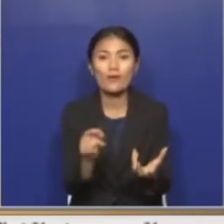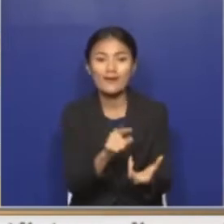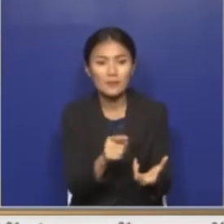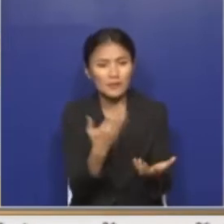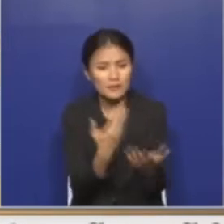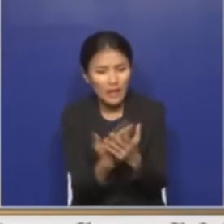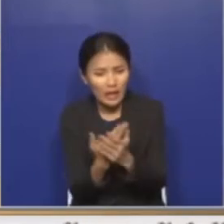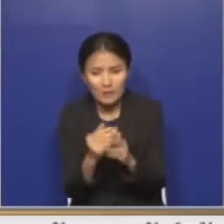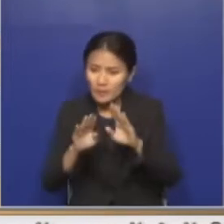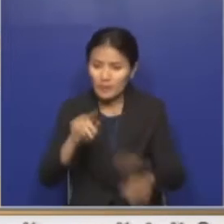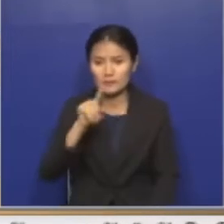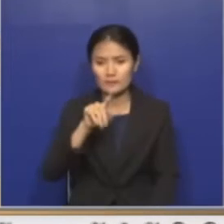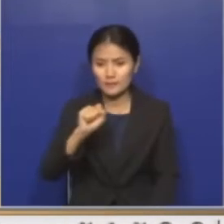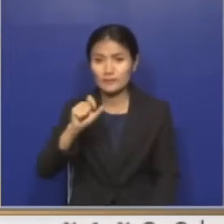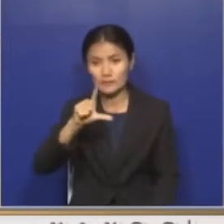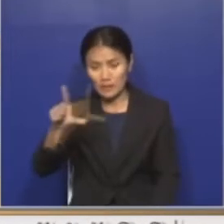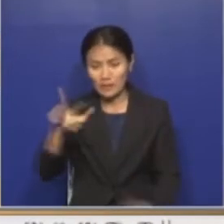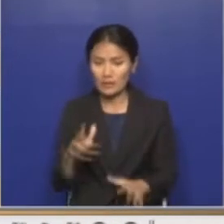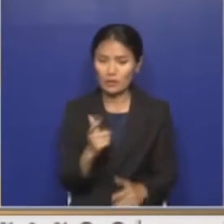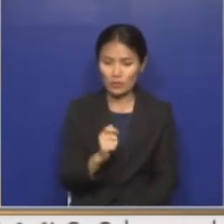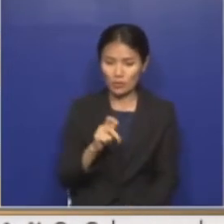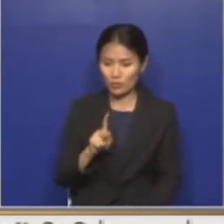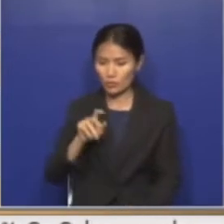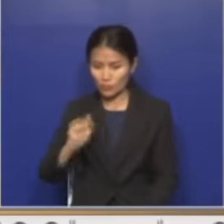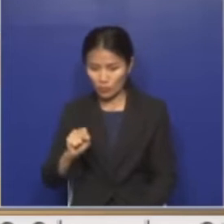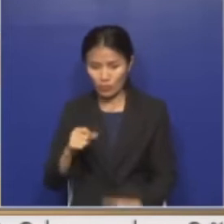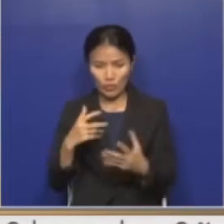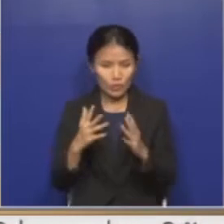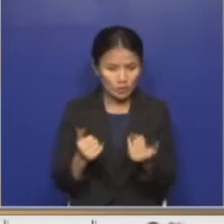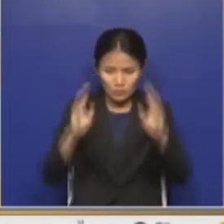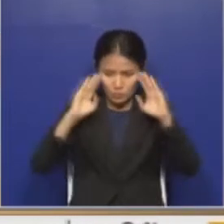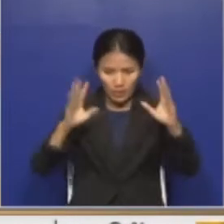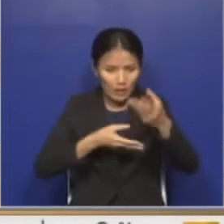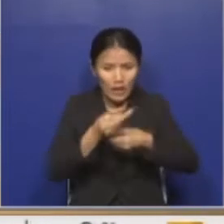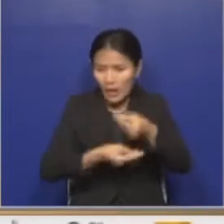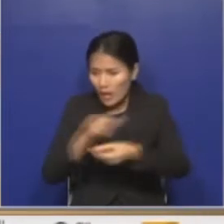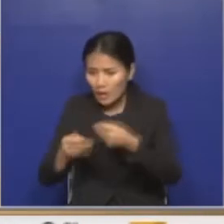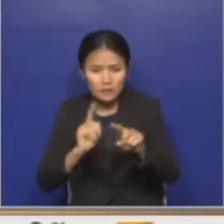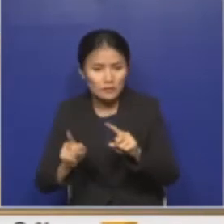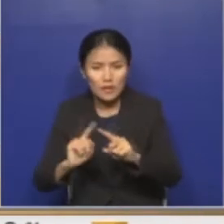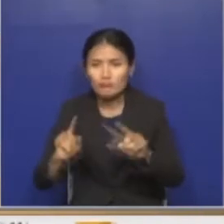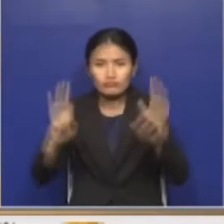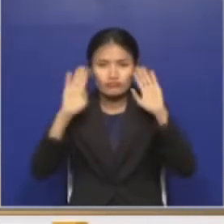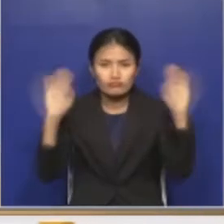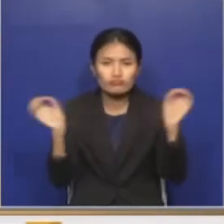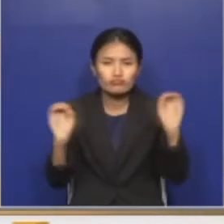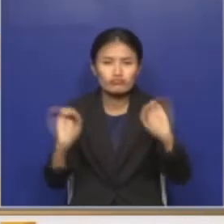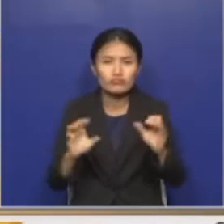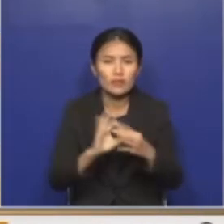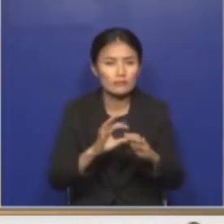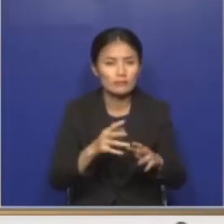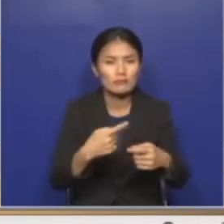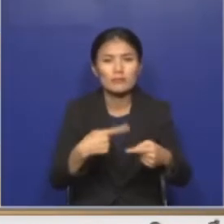และขณะเดียวกันเนี่ยธกสก็ไม่เคยค้าขายนะครับสินค้าถุงมือยางดังกล่าวมา